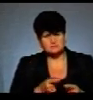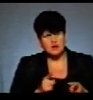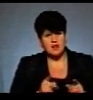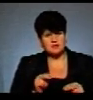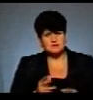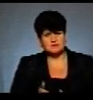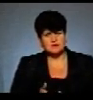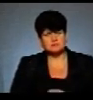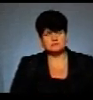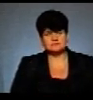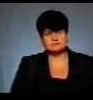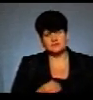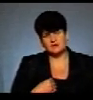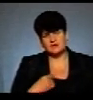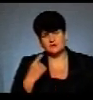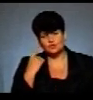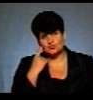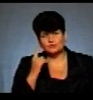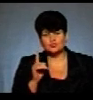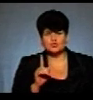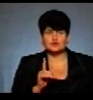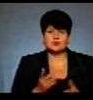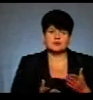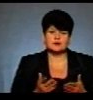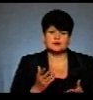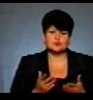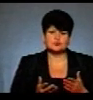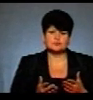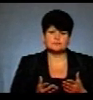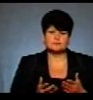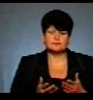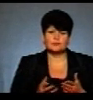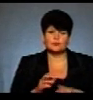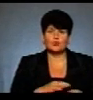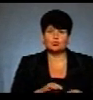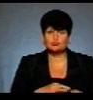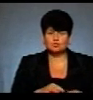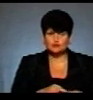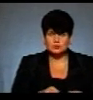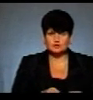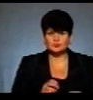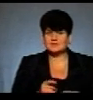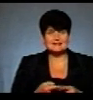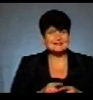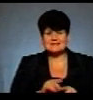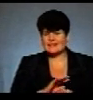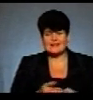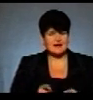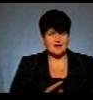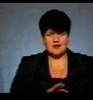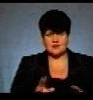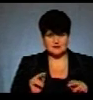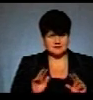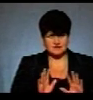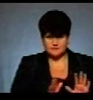Мар'яна? Я думаю, що якщо по булінгу реально появиться, це нереальна цифра.